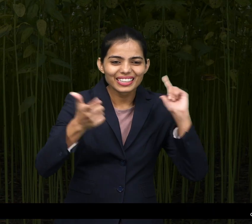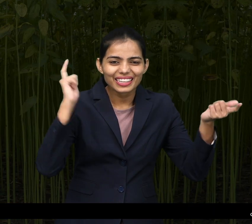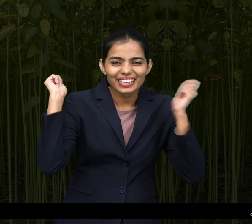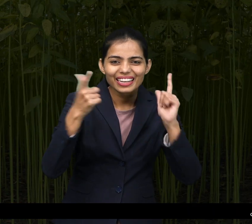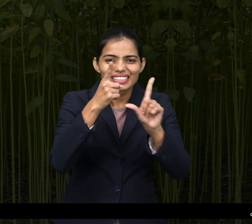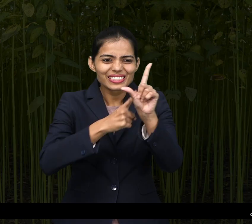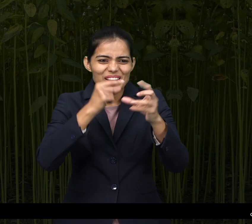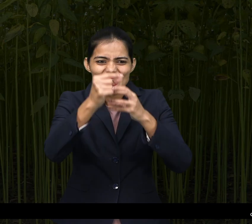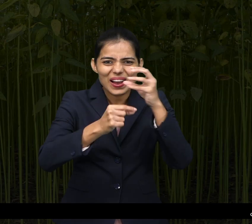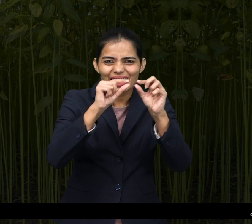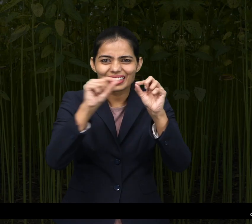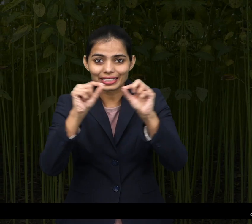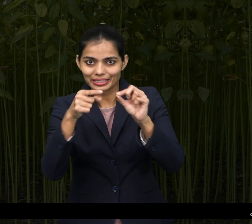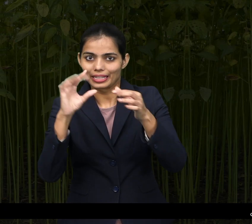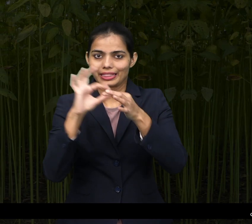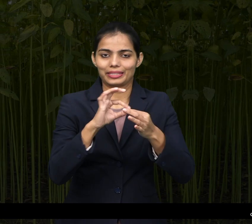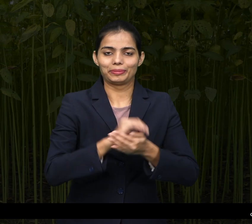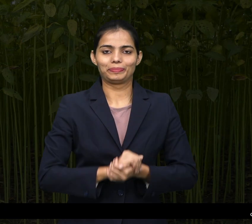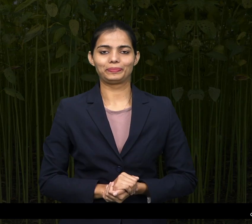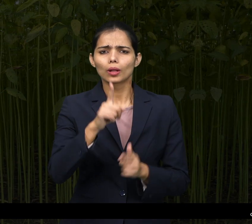சணல் நூல்.